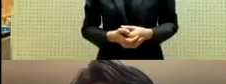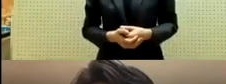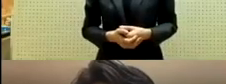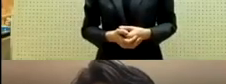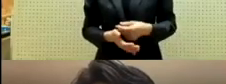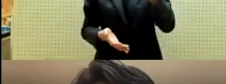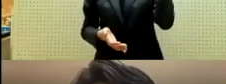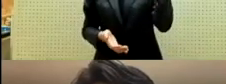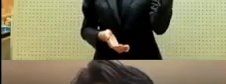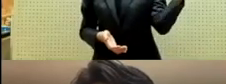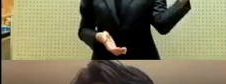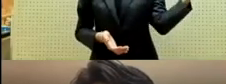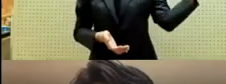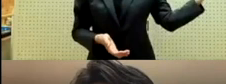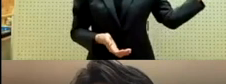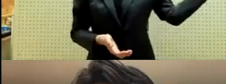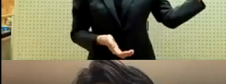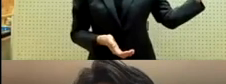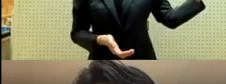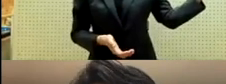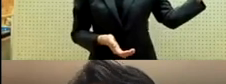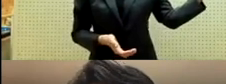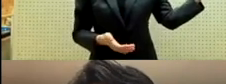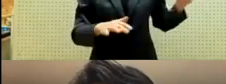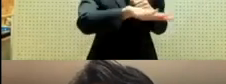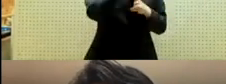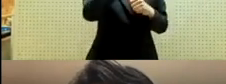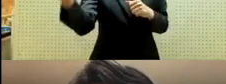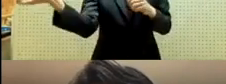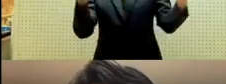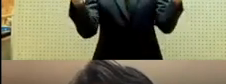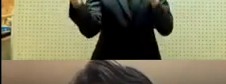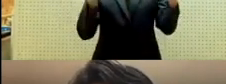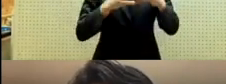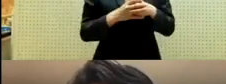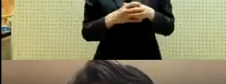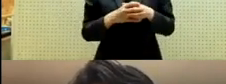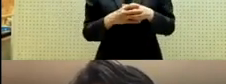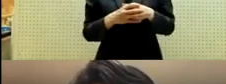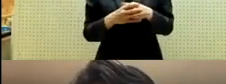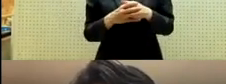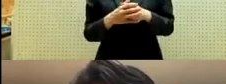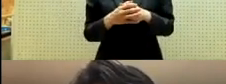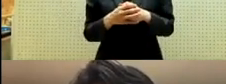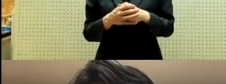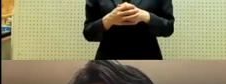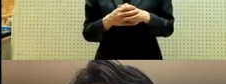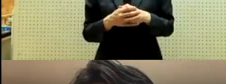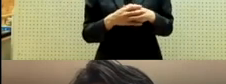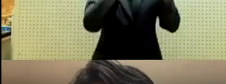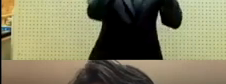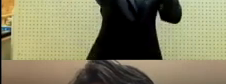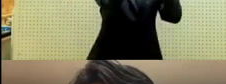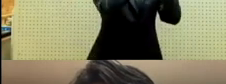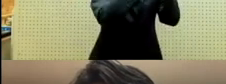こんなようなテンプレートを話し合ってみんなで作って、で例えばこんなようなので項目でもって、で内